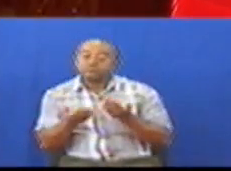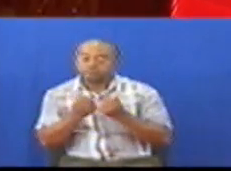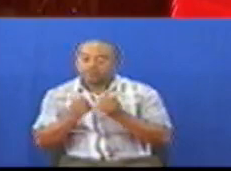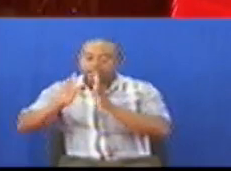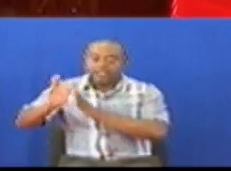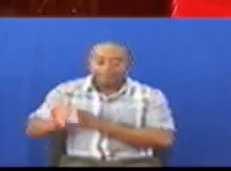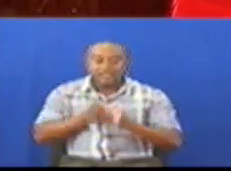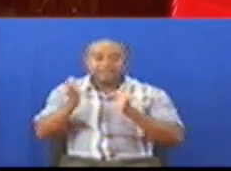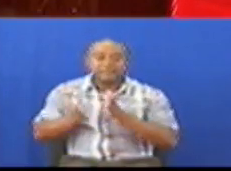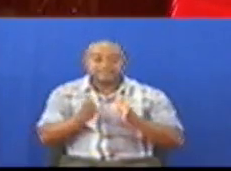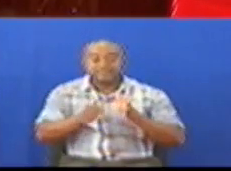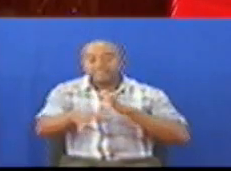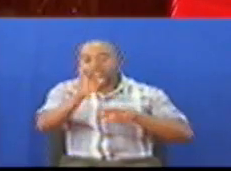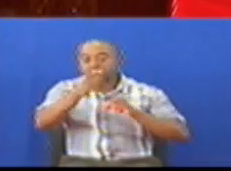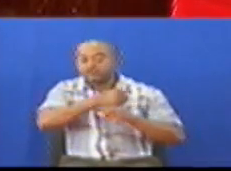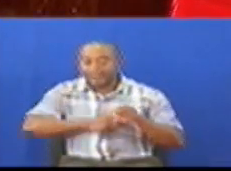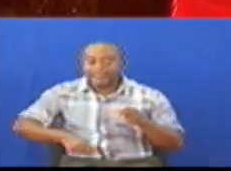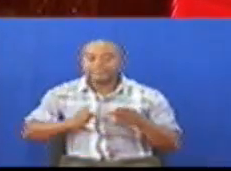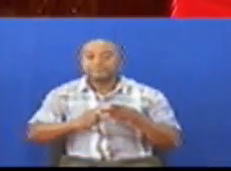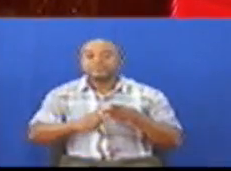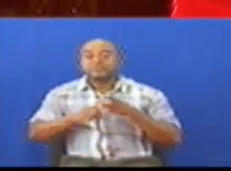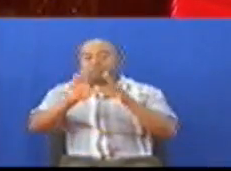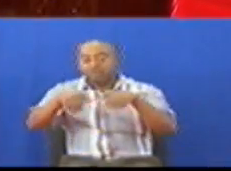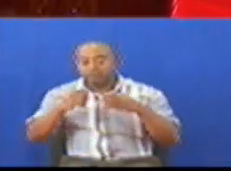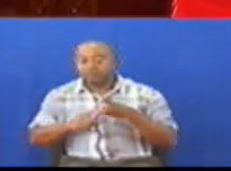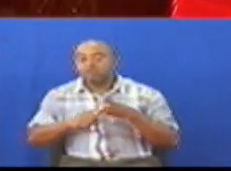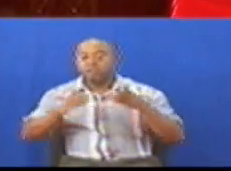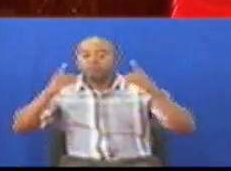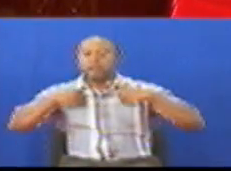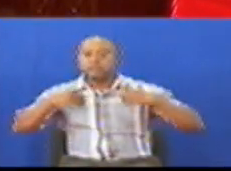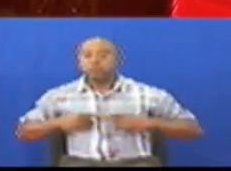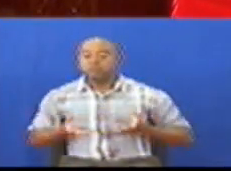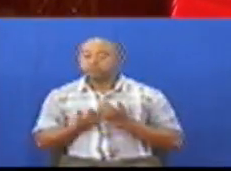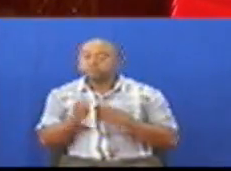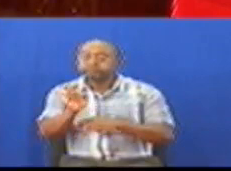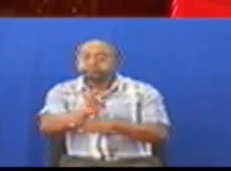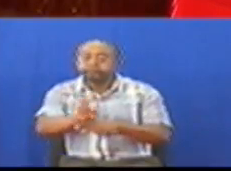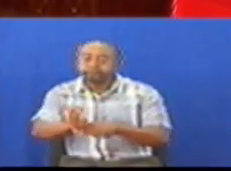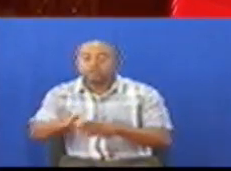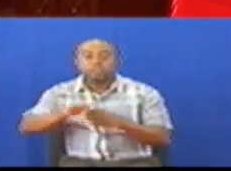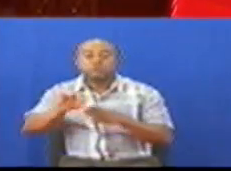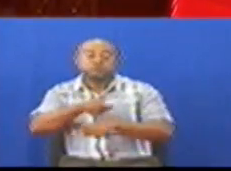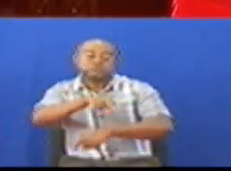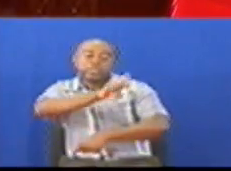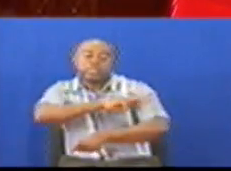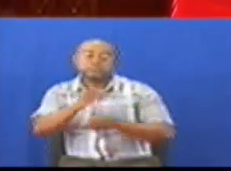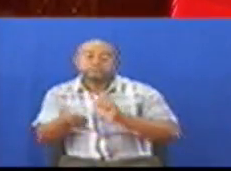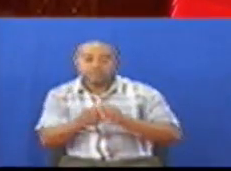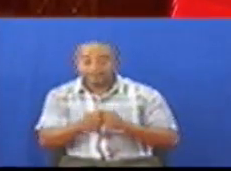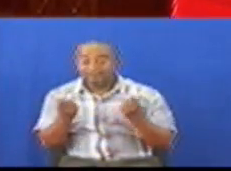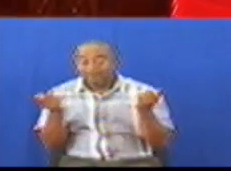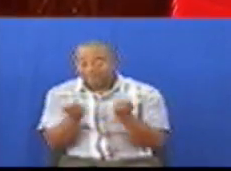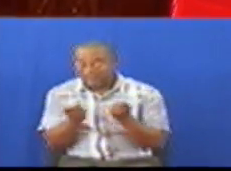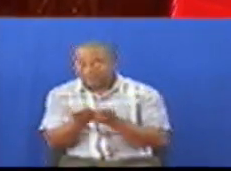ya uchaguzi wa rais, wa bunge, madiwani, kusimamia matumizi ya rasilimali katika mamlaka za serikali za mitaa, kuratibu na